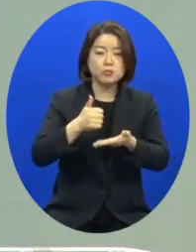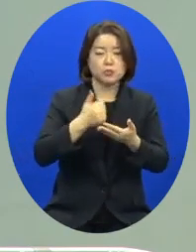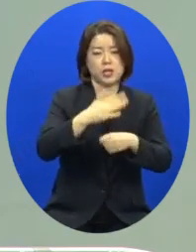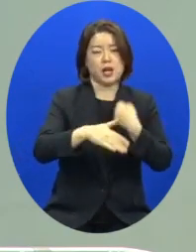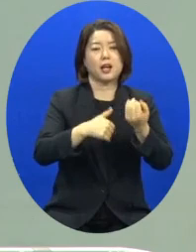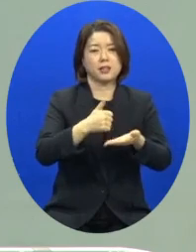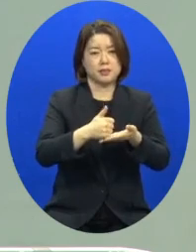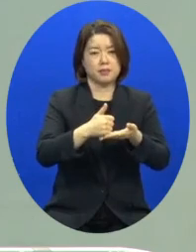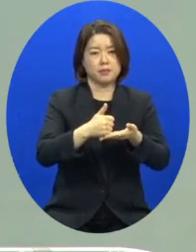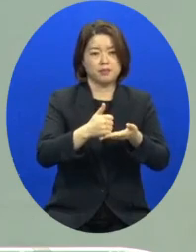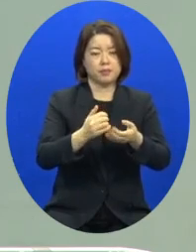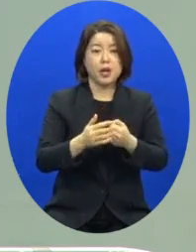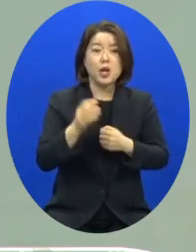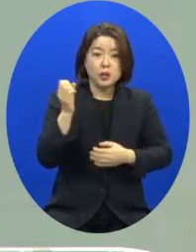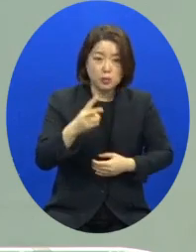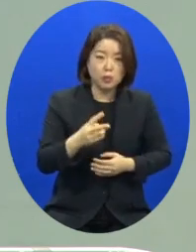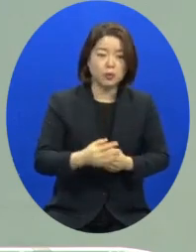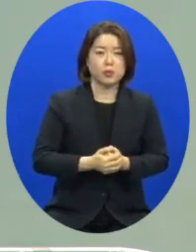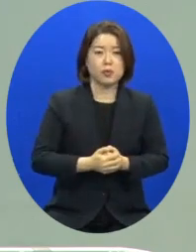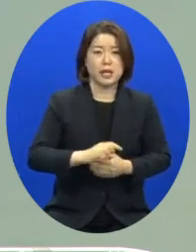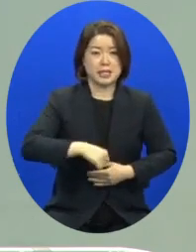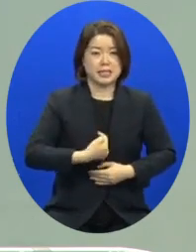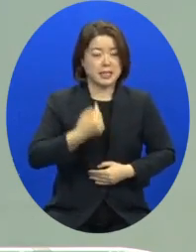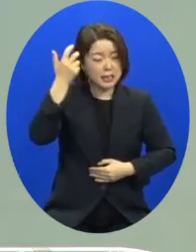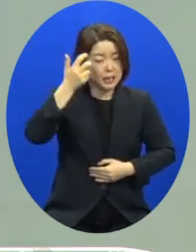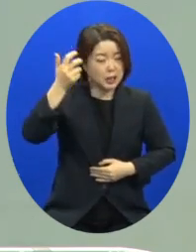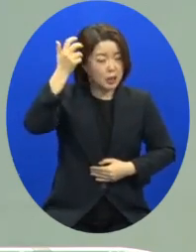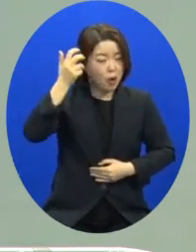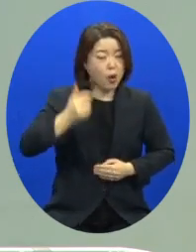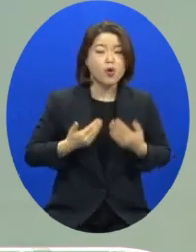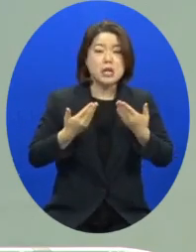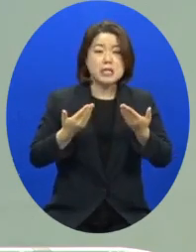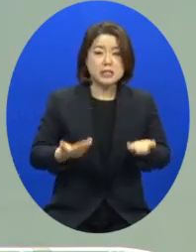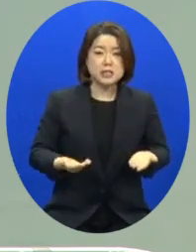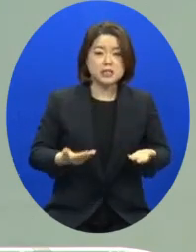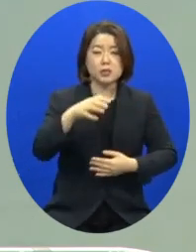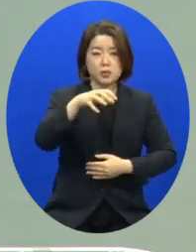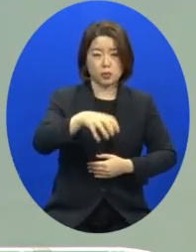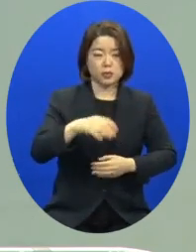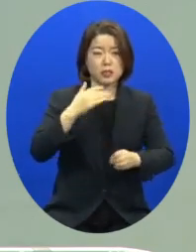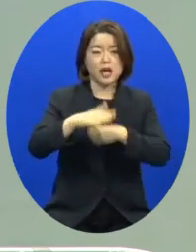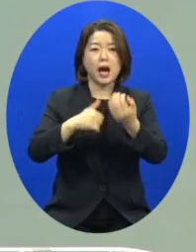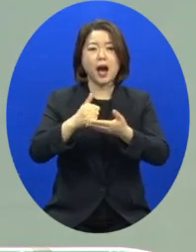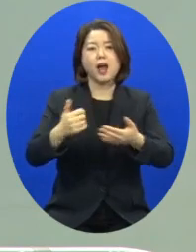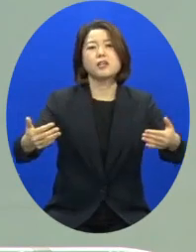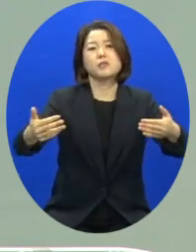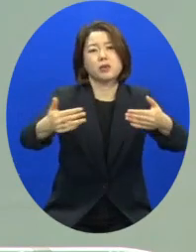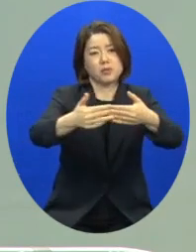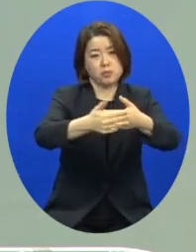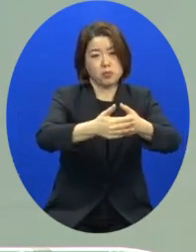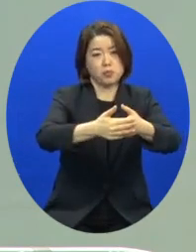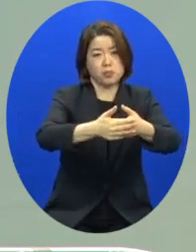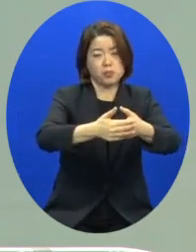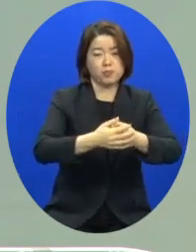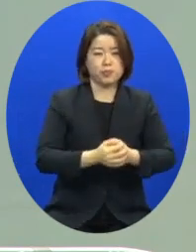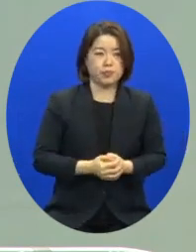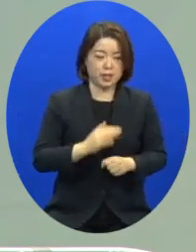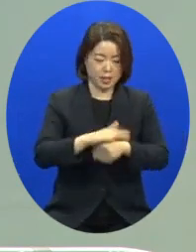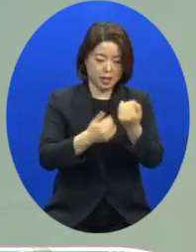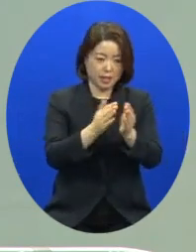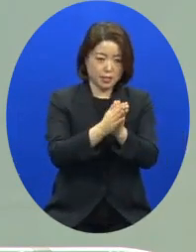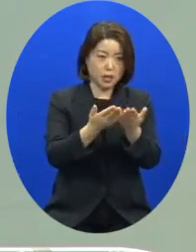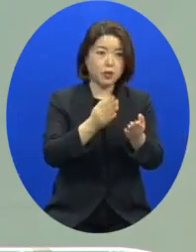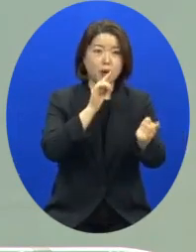하나님이셨어요. 그리고 자기 영혼의 쉼을 얻을 수 있는 자리가 하나님의 품이었어요. 성경